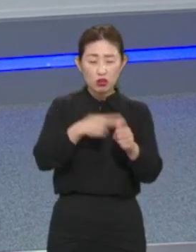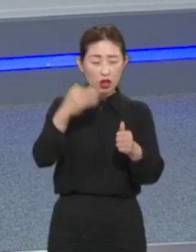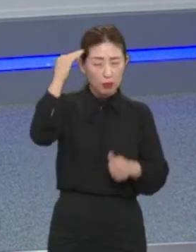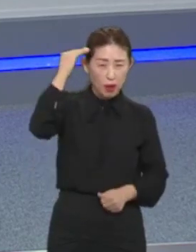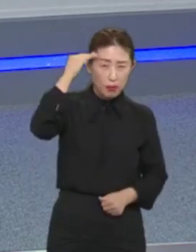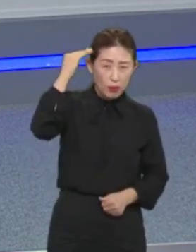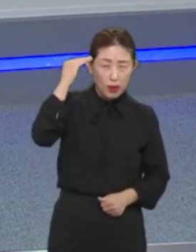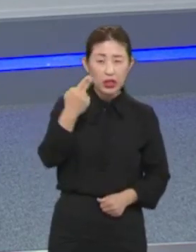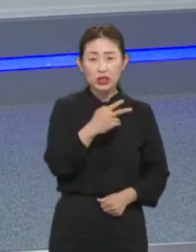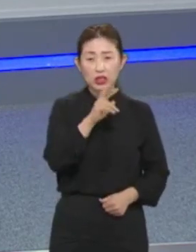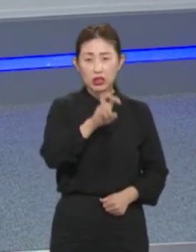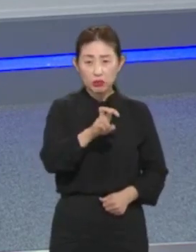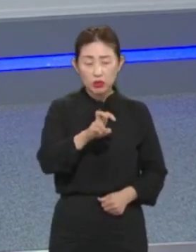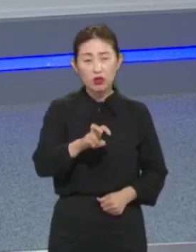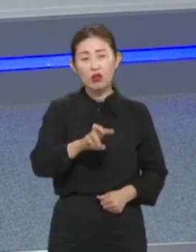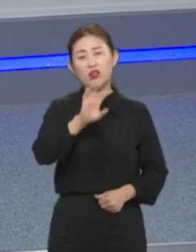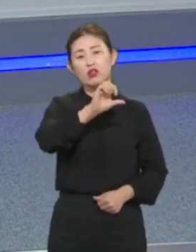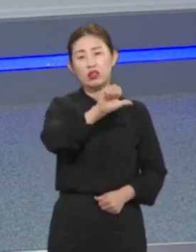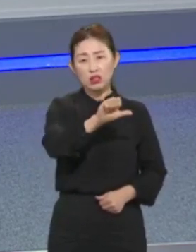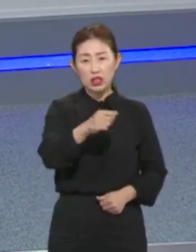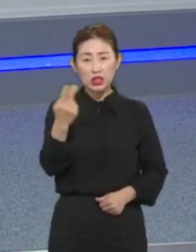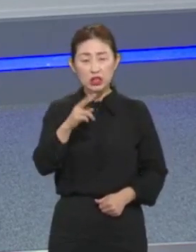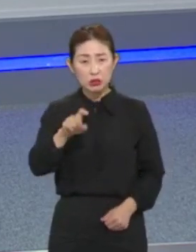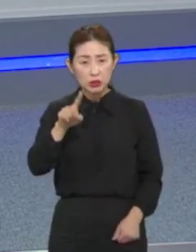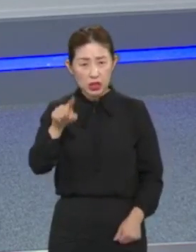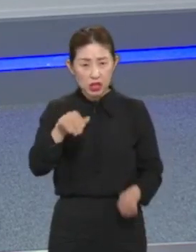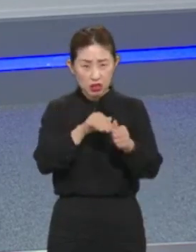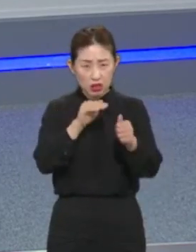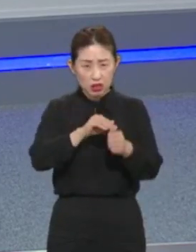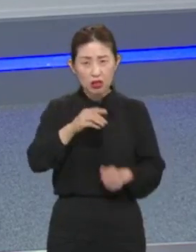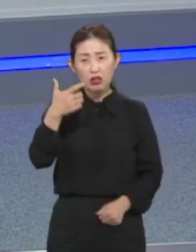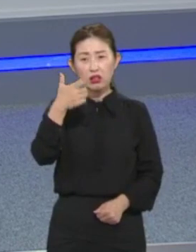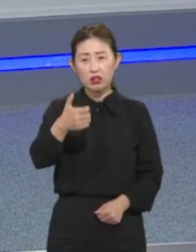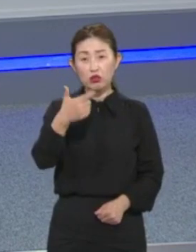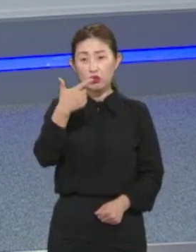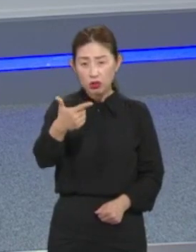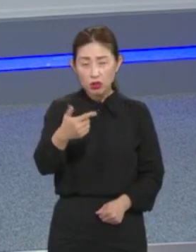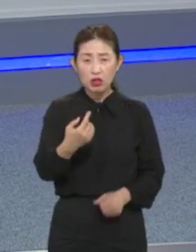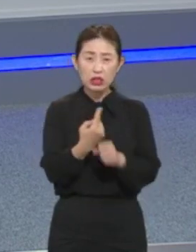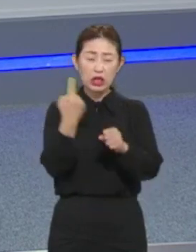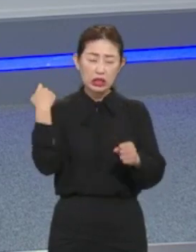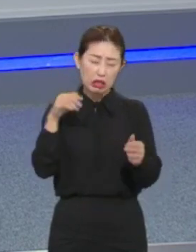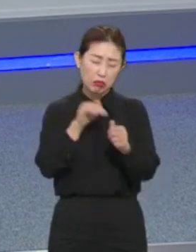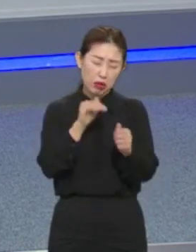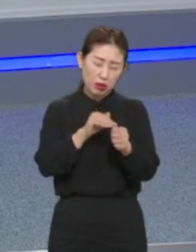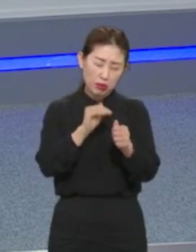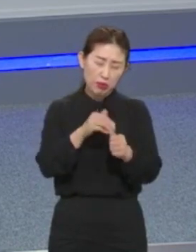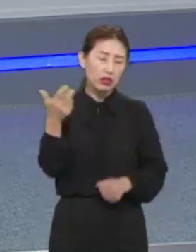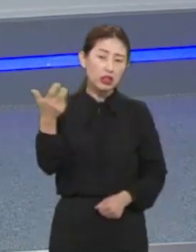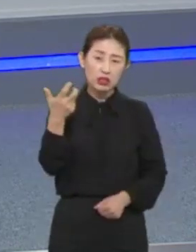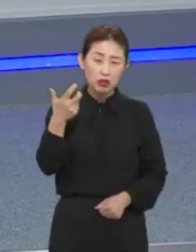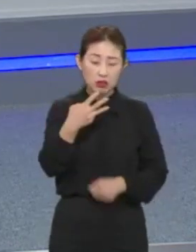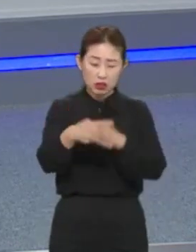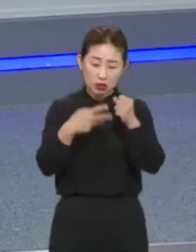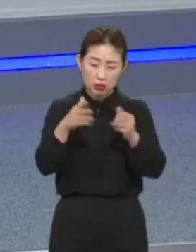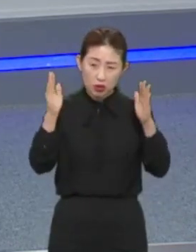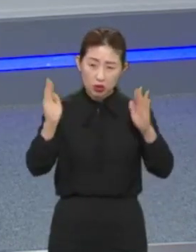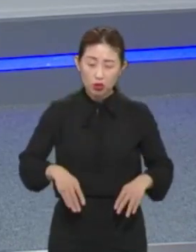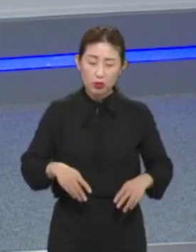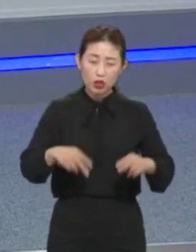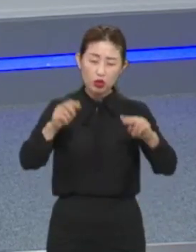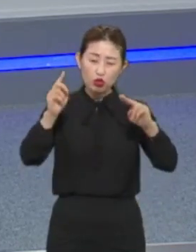사례는 2020년 35건, 2021년 66건이었는데 지난해는 70건으로 3년 사이 무려